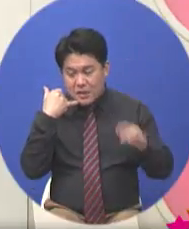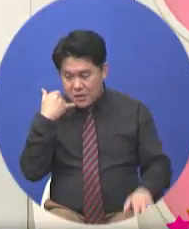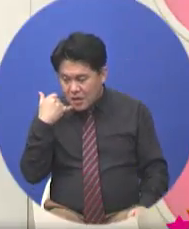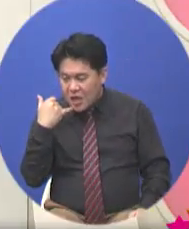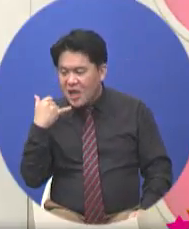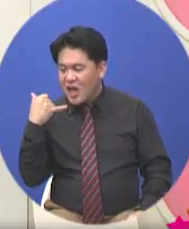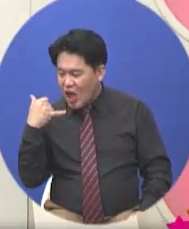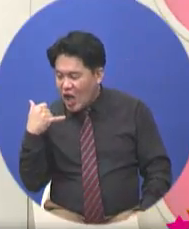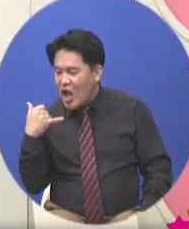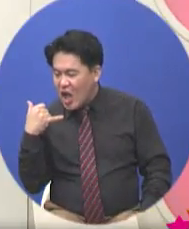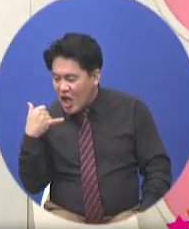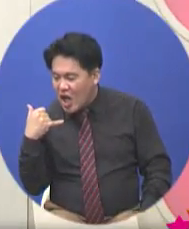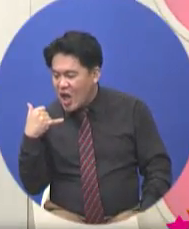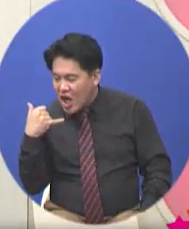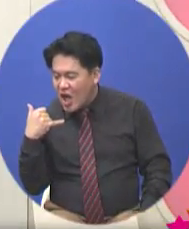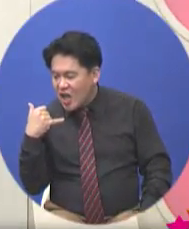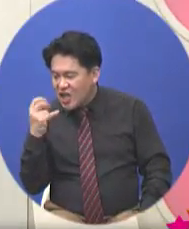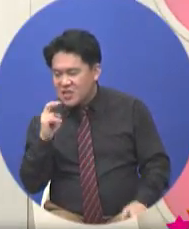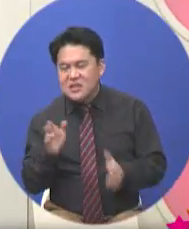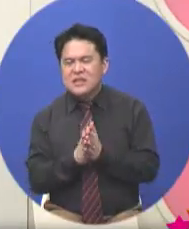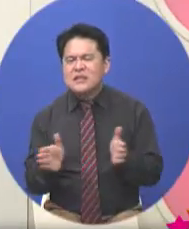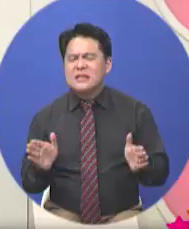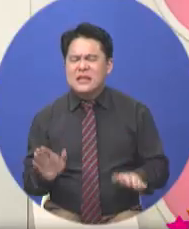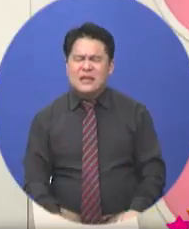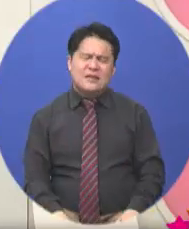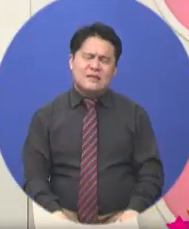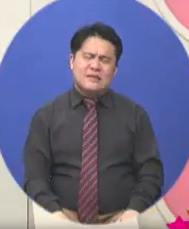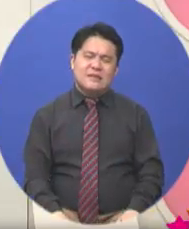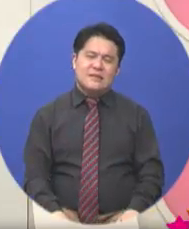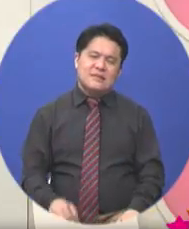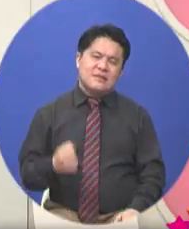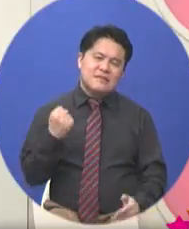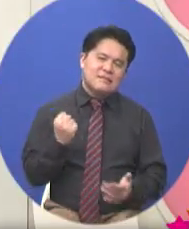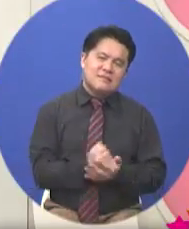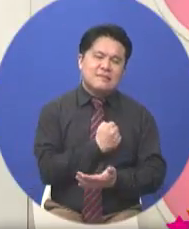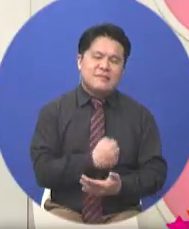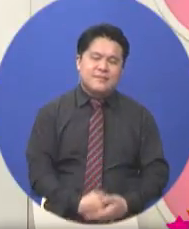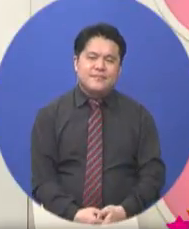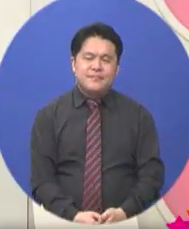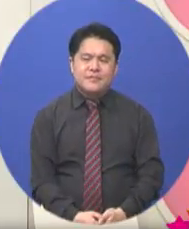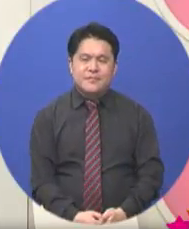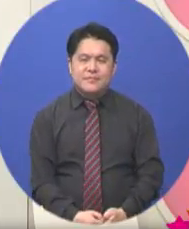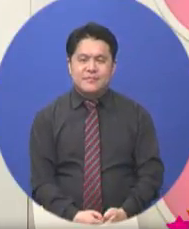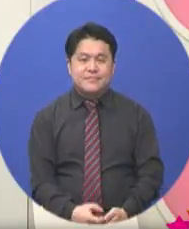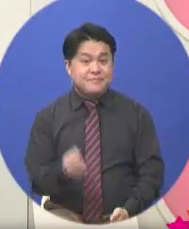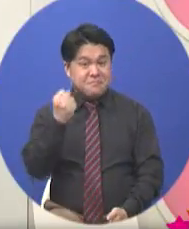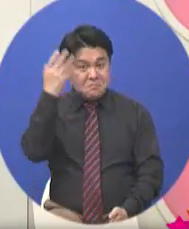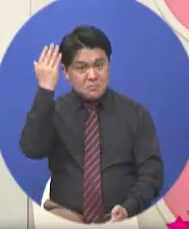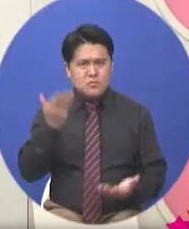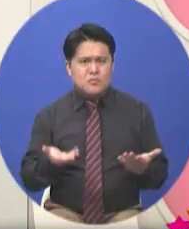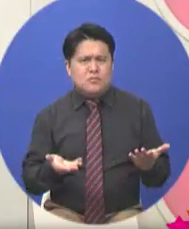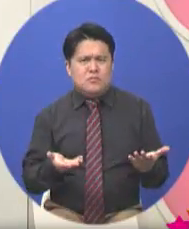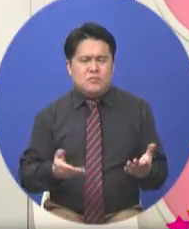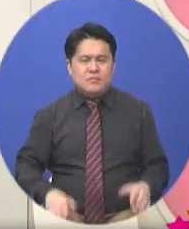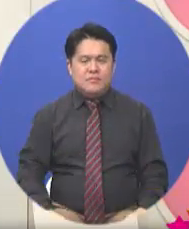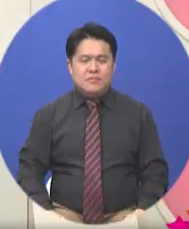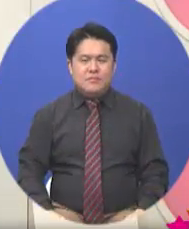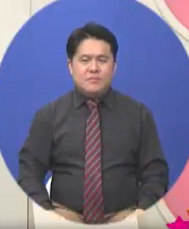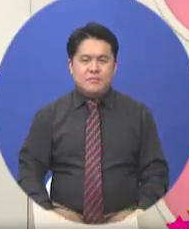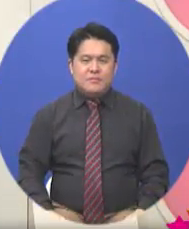뭐고 자막이 떠야 이제 노래가 시작되니까 한 소절씩 밀려나가는 거야. 잊어버릴까 봐. 네, 음악에